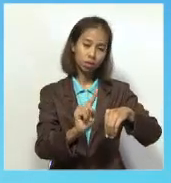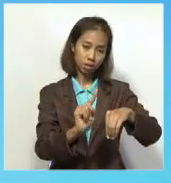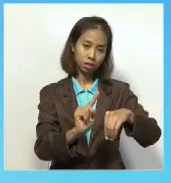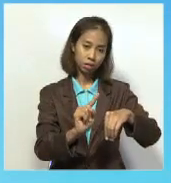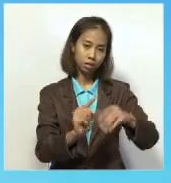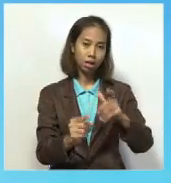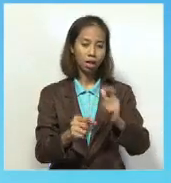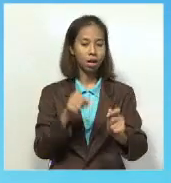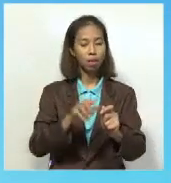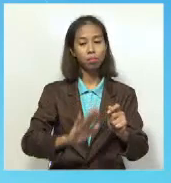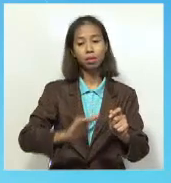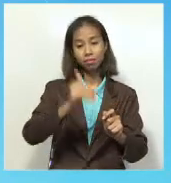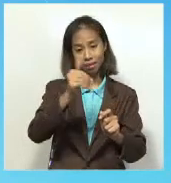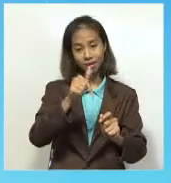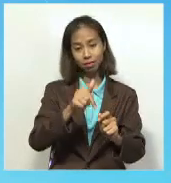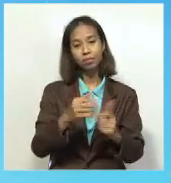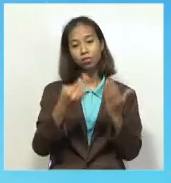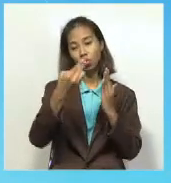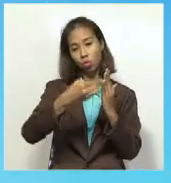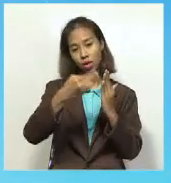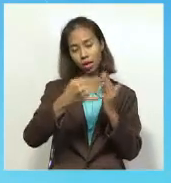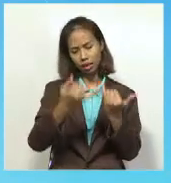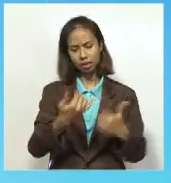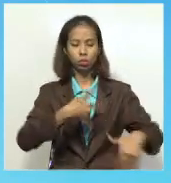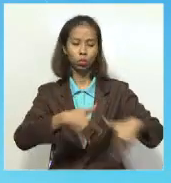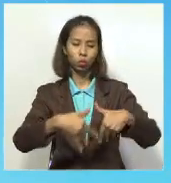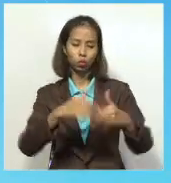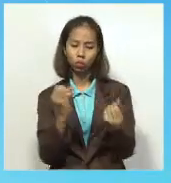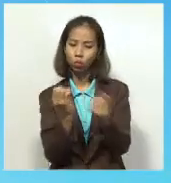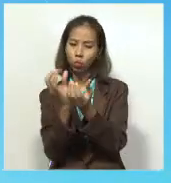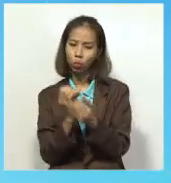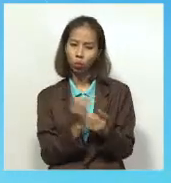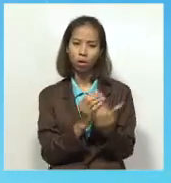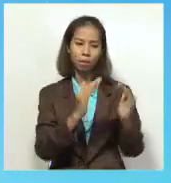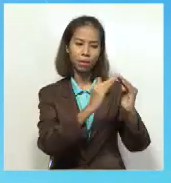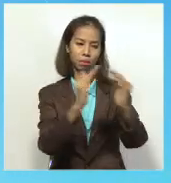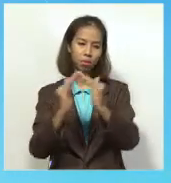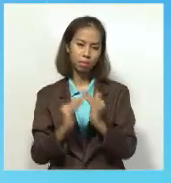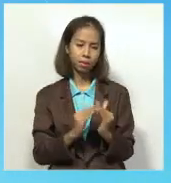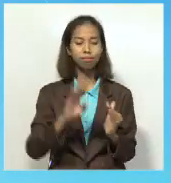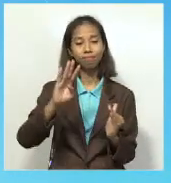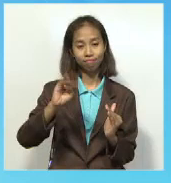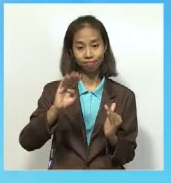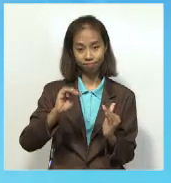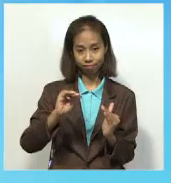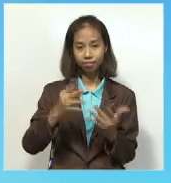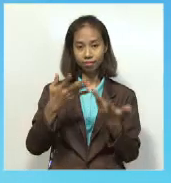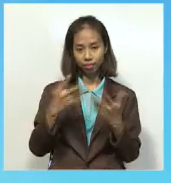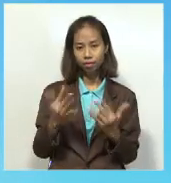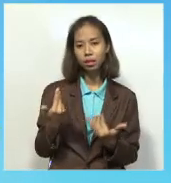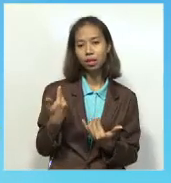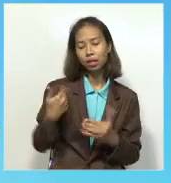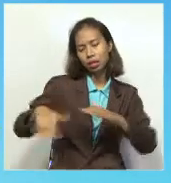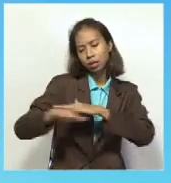าลเมืองหนองคายค่ะก็มีบ้านเรือนของประชาชนนะคะได้รับความเดือดร้อนไป40หลังคาเรือนด้วยกันเบื้องต้นประชา